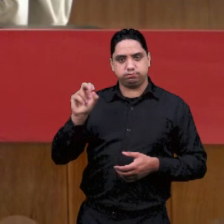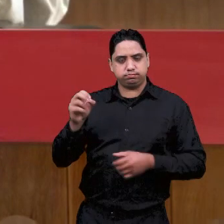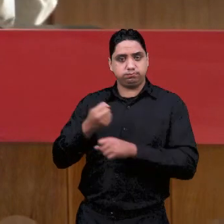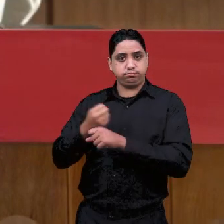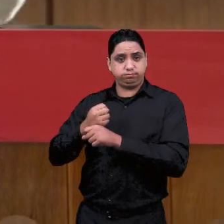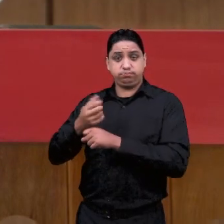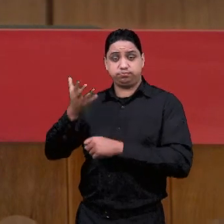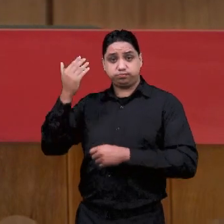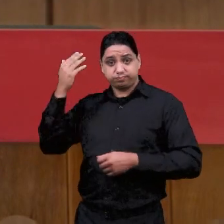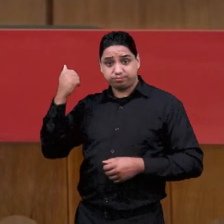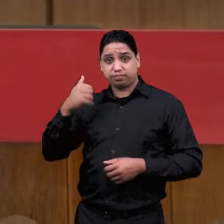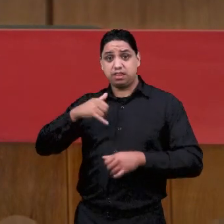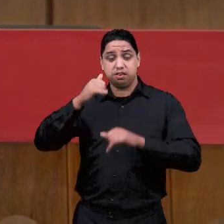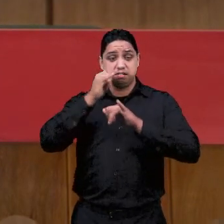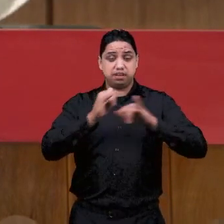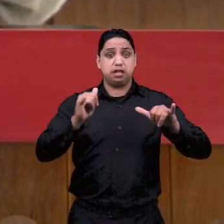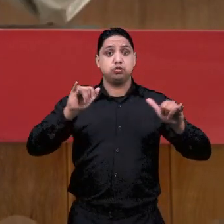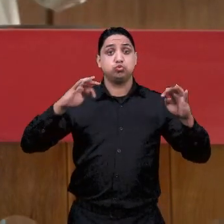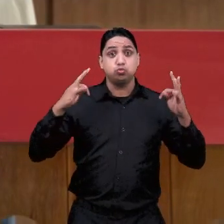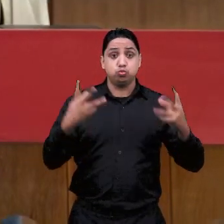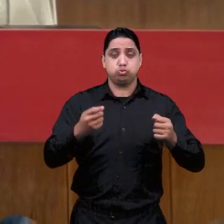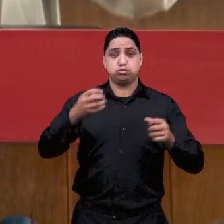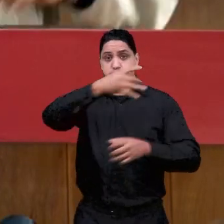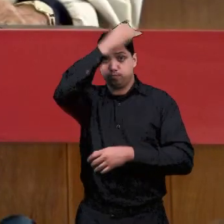Saint-Esprit est en train de dire maintenant